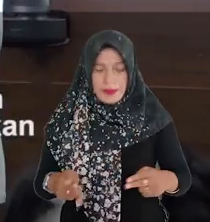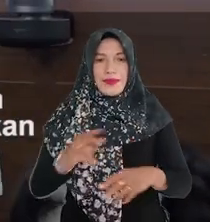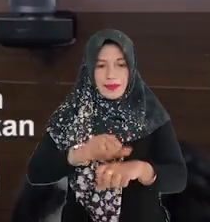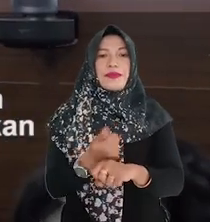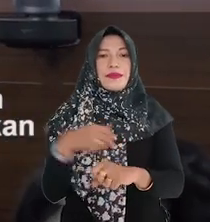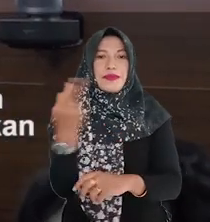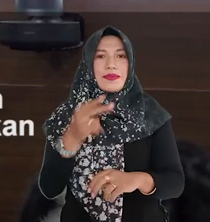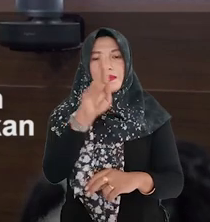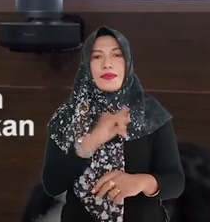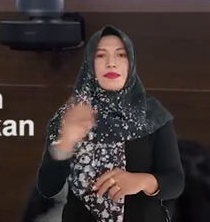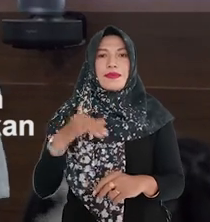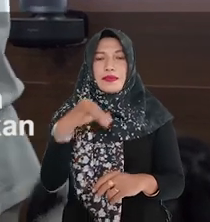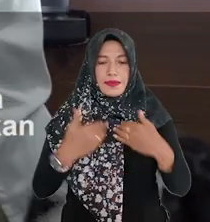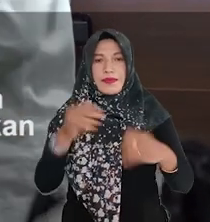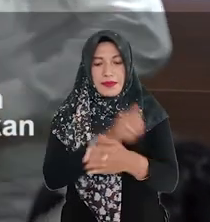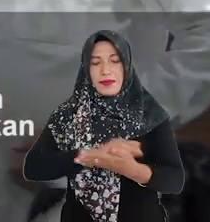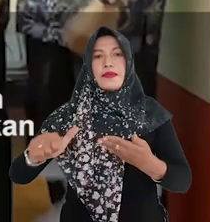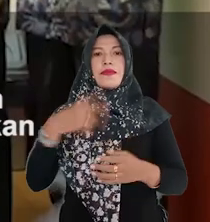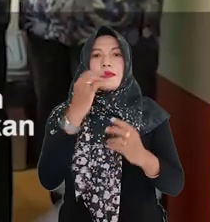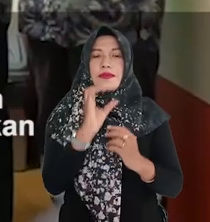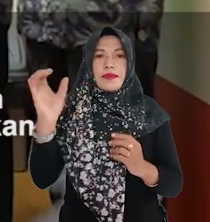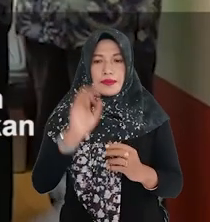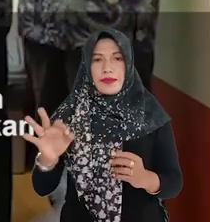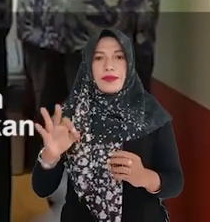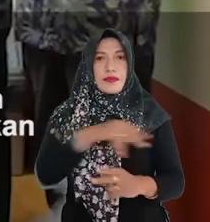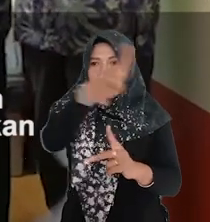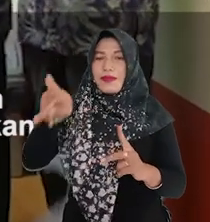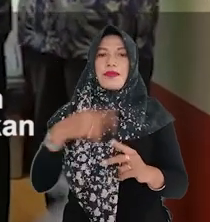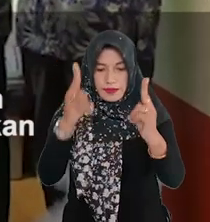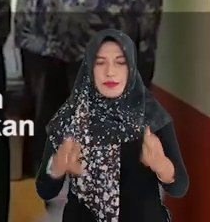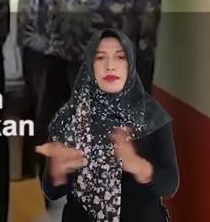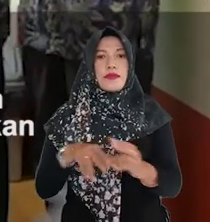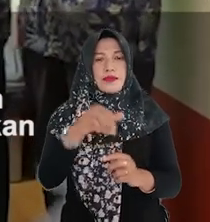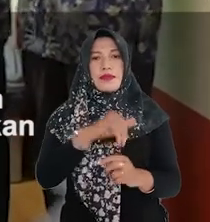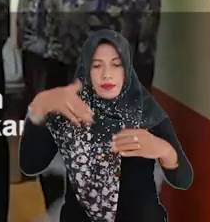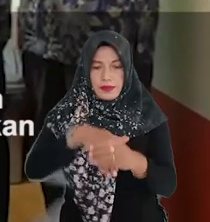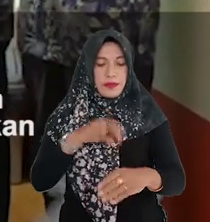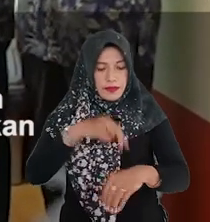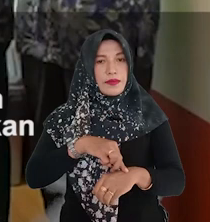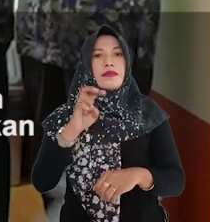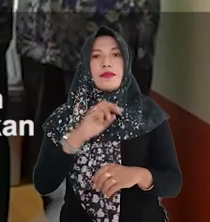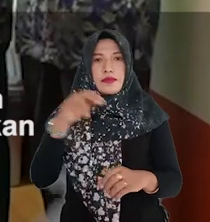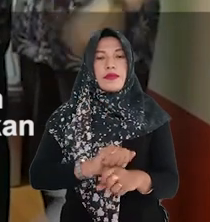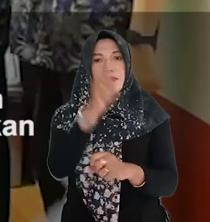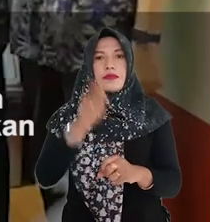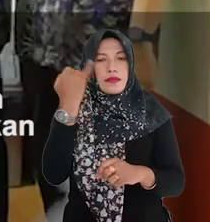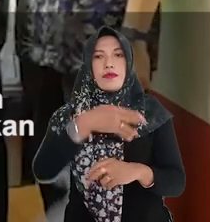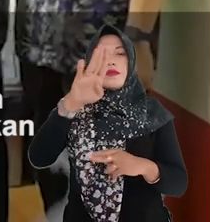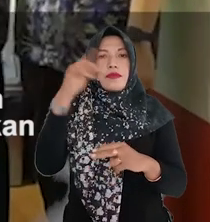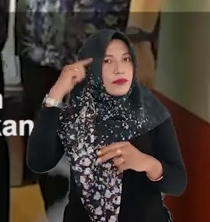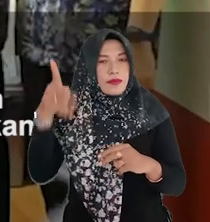pastikan beban kerja dan remunisasi yang adil dan objektif seluruh staf bertugas penuh waktu tugas